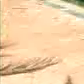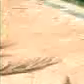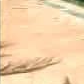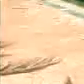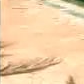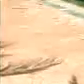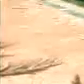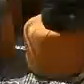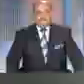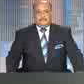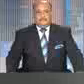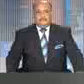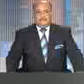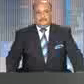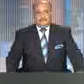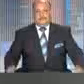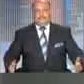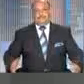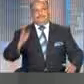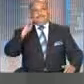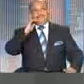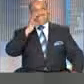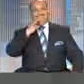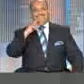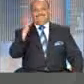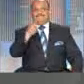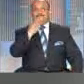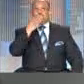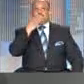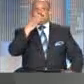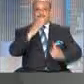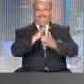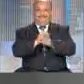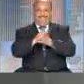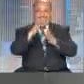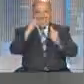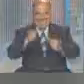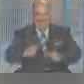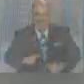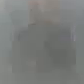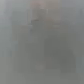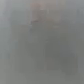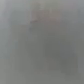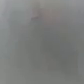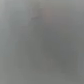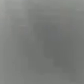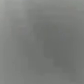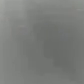شكرا على المتابعة وإلى اللقاء.